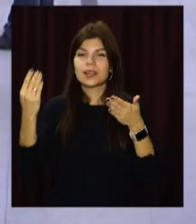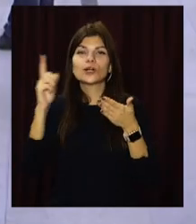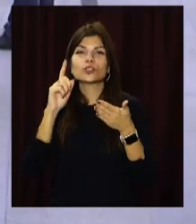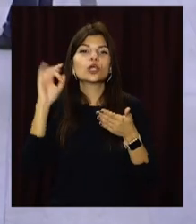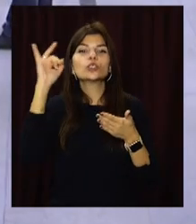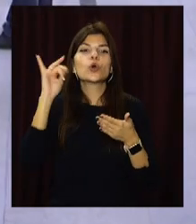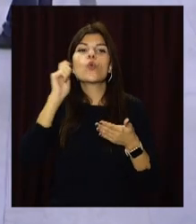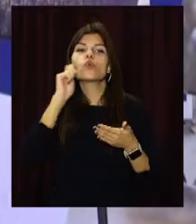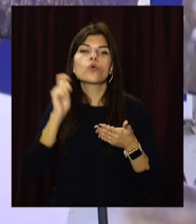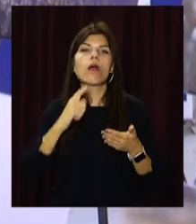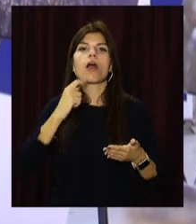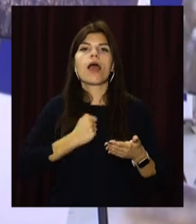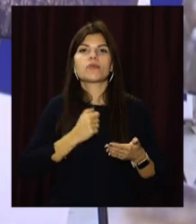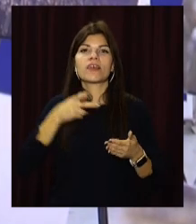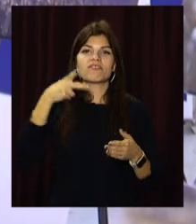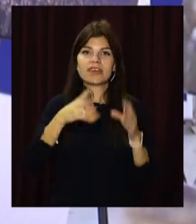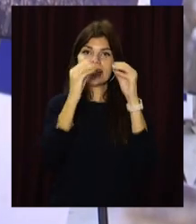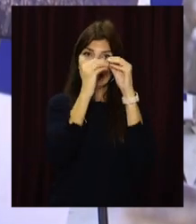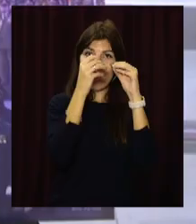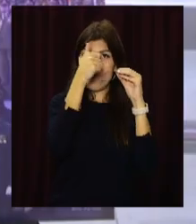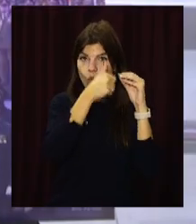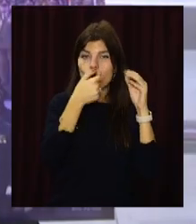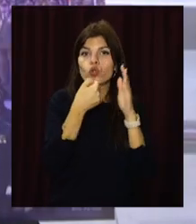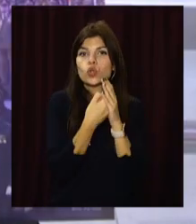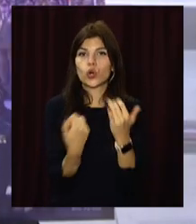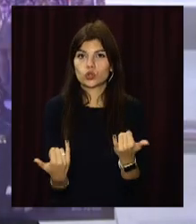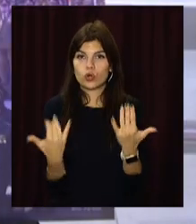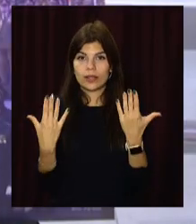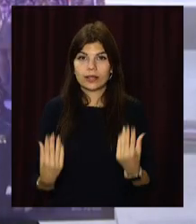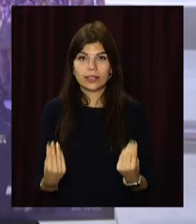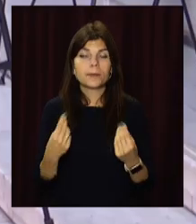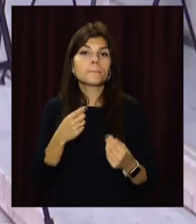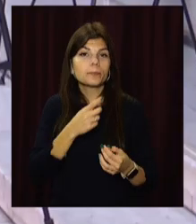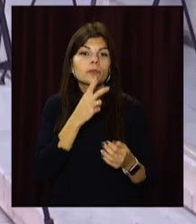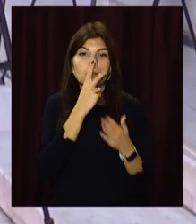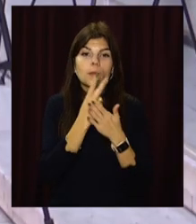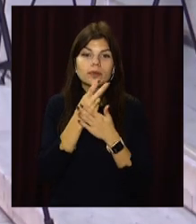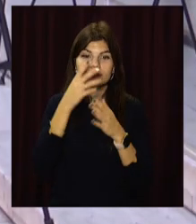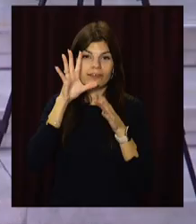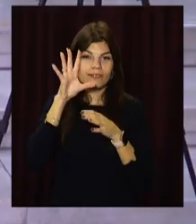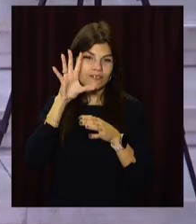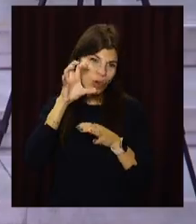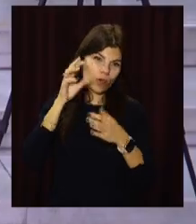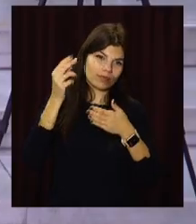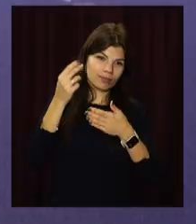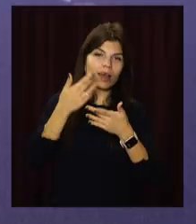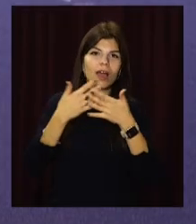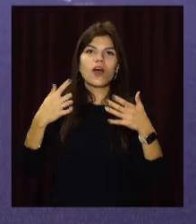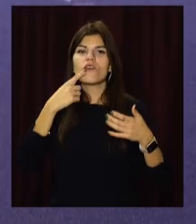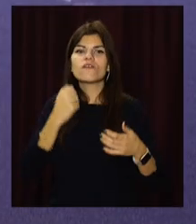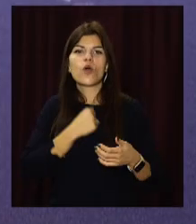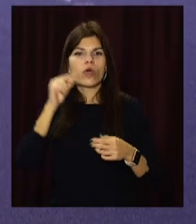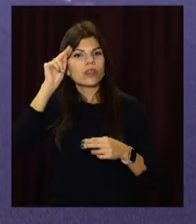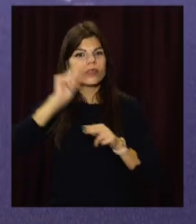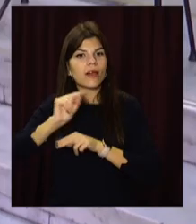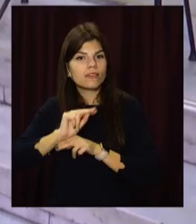історію української армії з 2010 року до сьогодення. Також представлені знімки з багатонаціональних військових